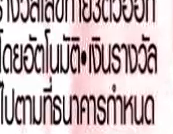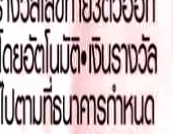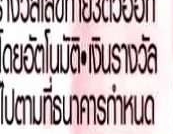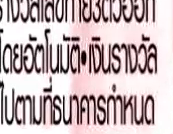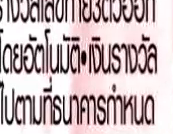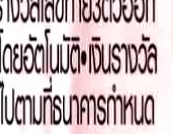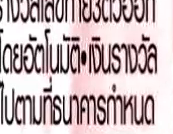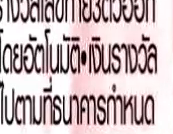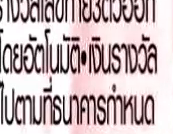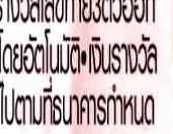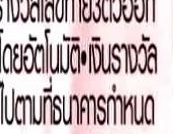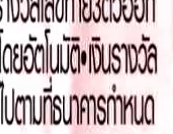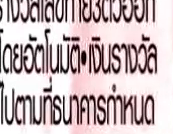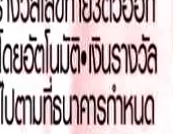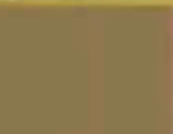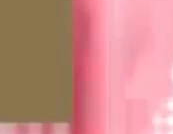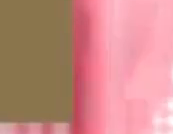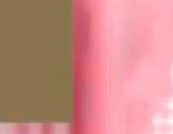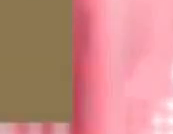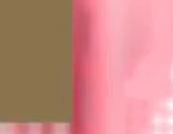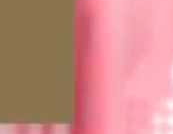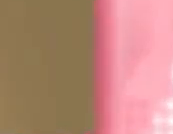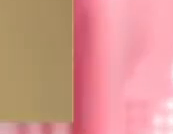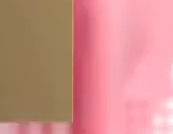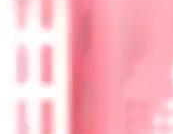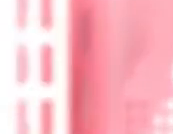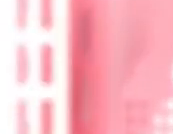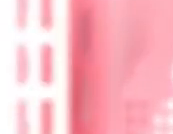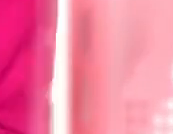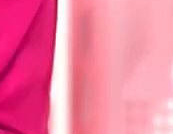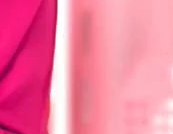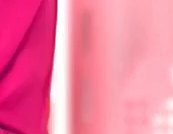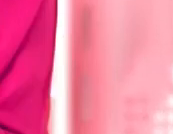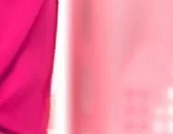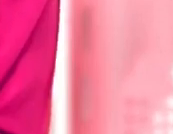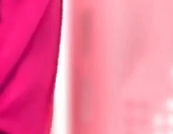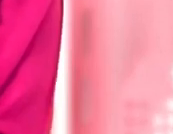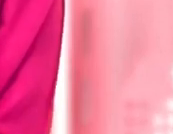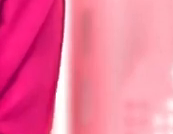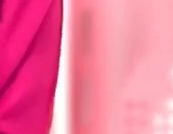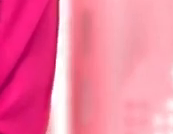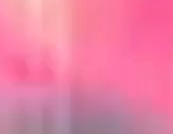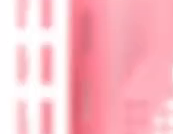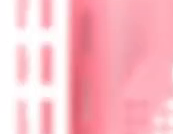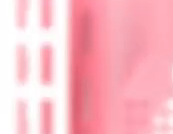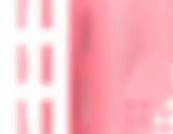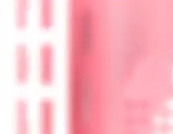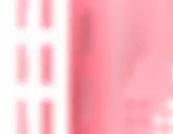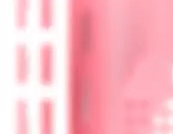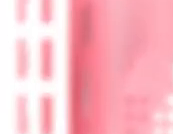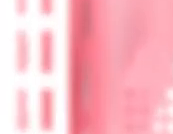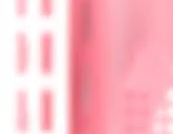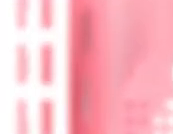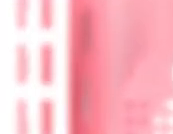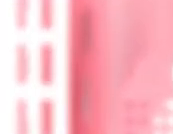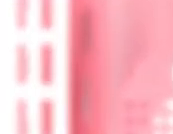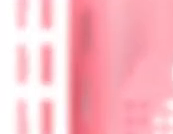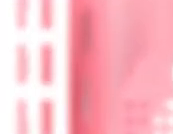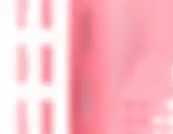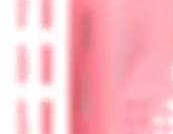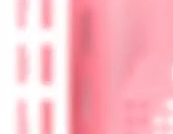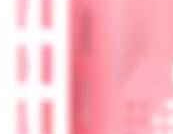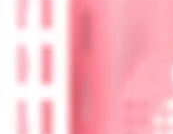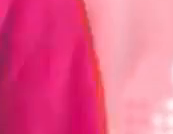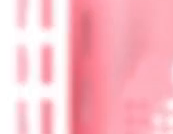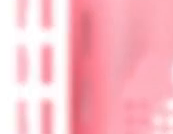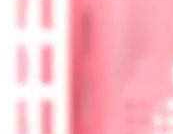รีบเลยฝากสลากได้ที่ออมสินทุกสาขาหรือฝากผ่านแอป Moneyo ตั้งแต่12ตุลาคมนี้สลากออม